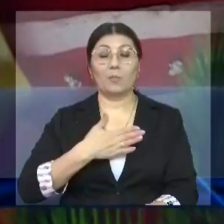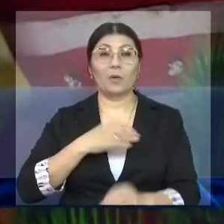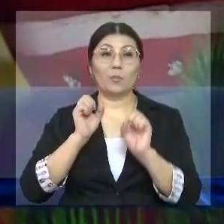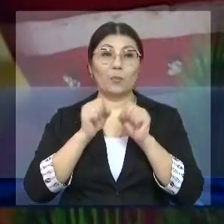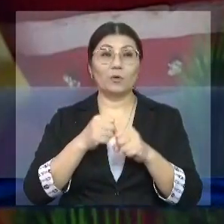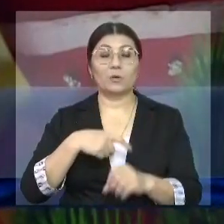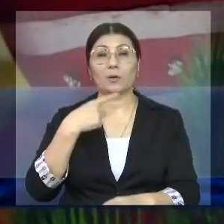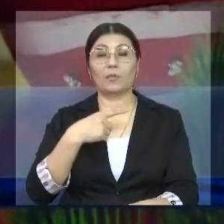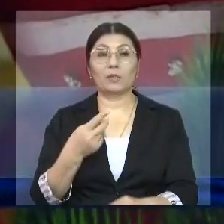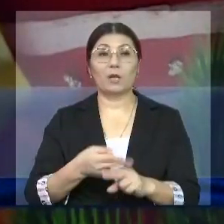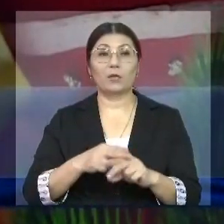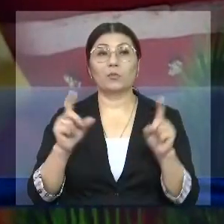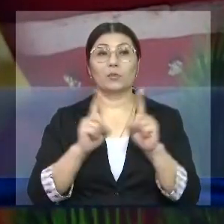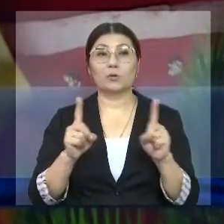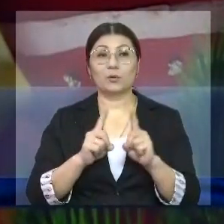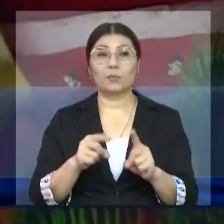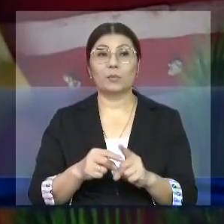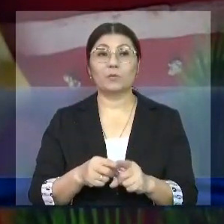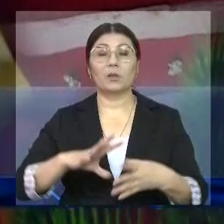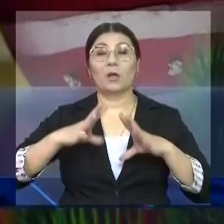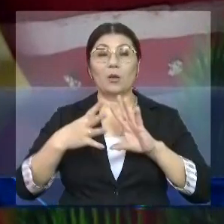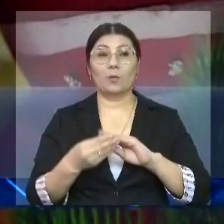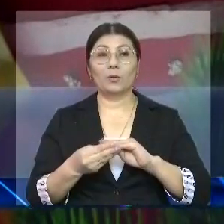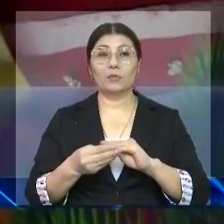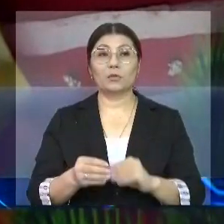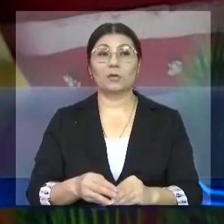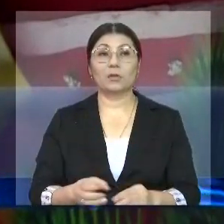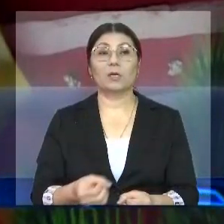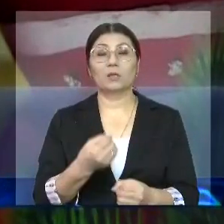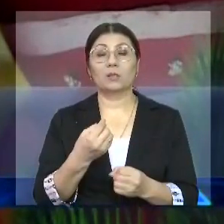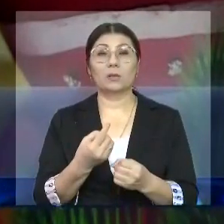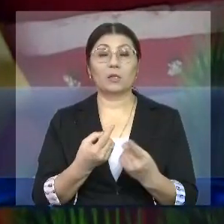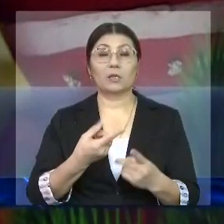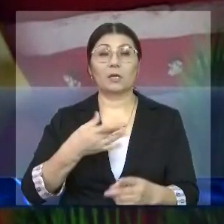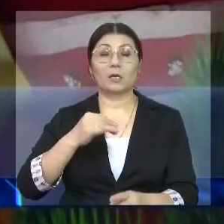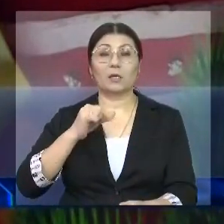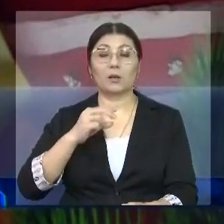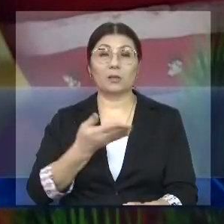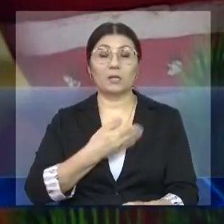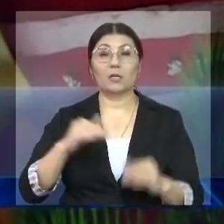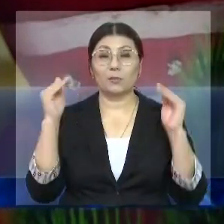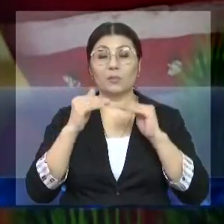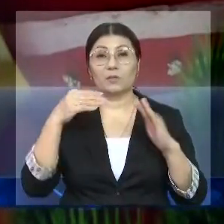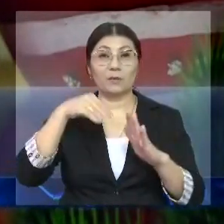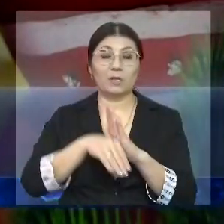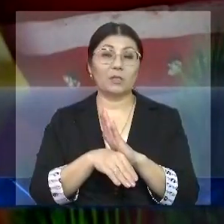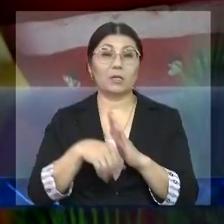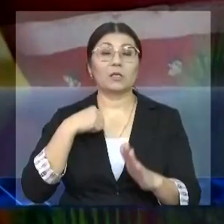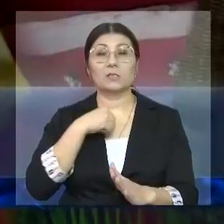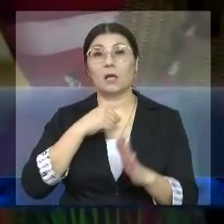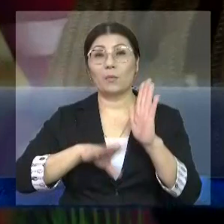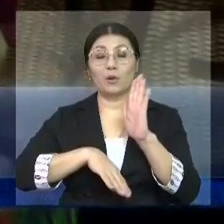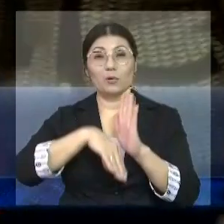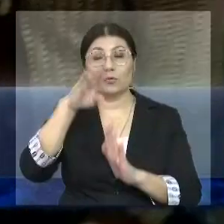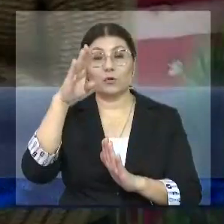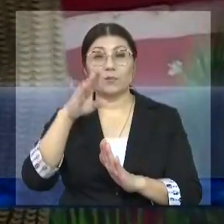прежде всего говорить о том, что по результатам выигранных грантов наш университет вошел в десятку самых лучших 10 вузов